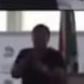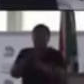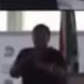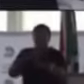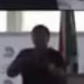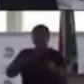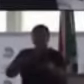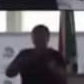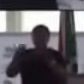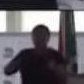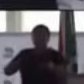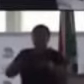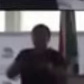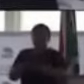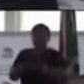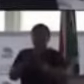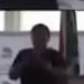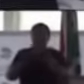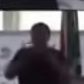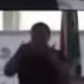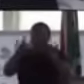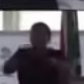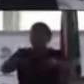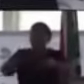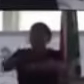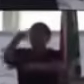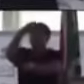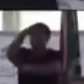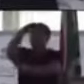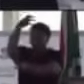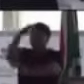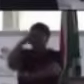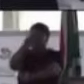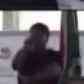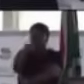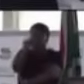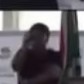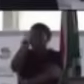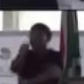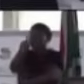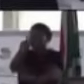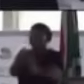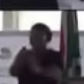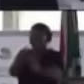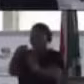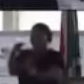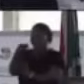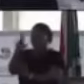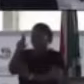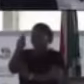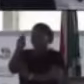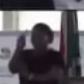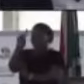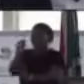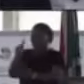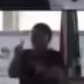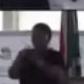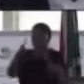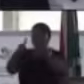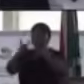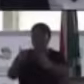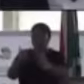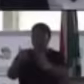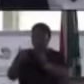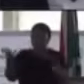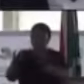ngiphakamise ukubonga okukhulu inkosi uTM kumede osihlalo walapha emkhanyo